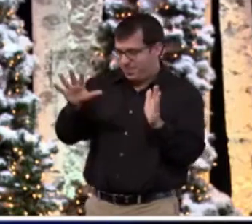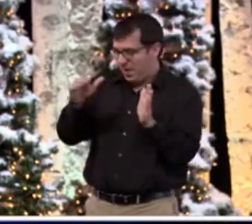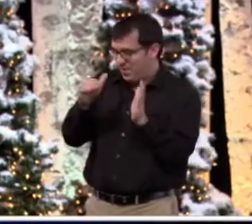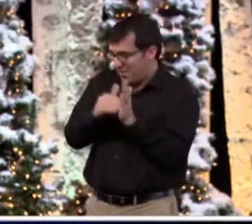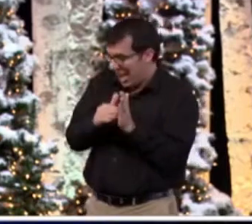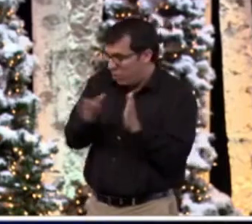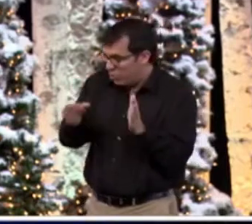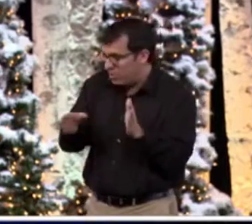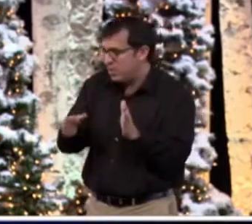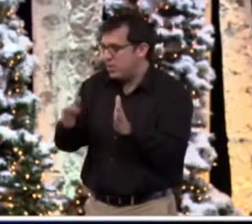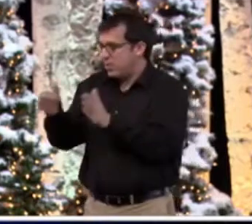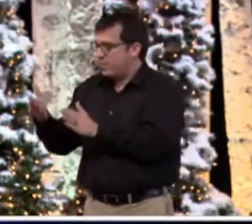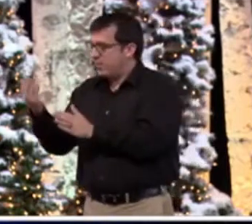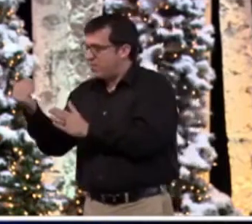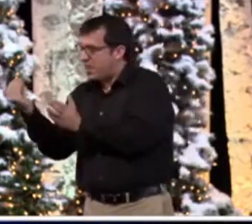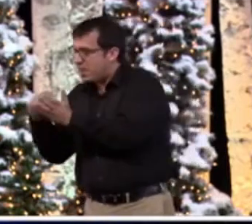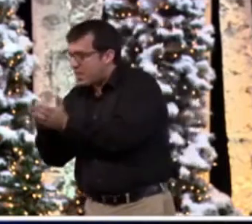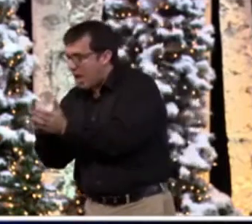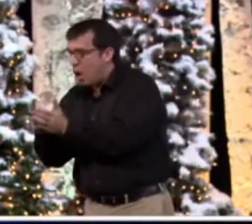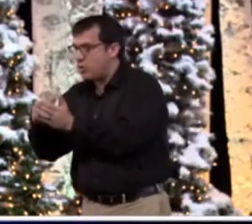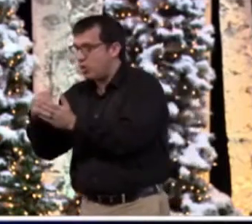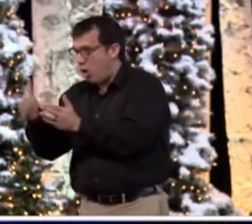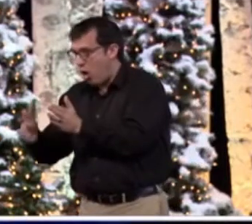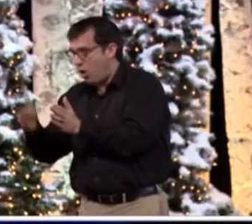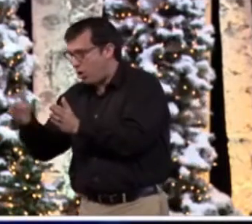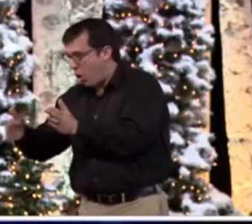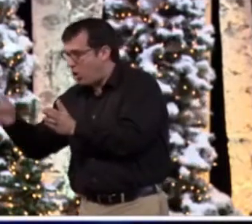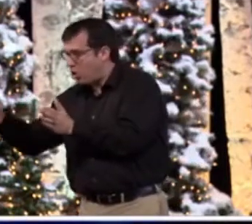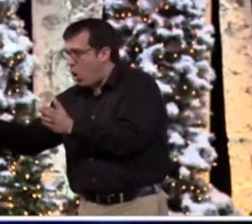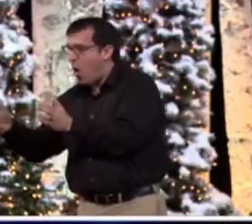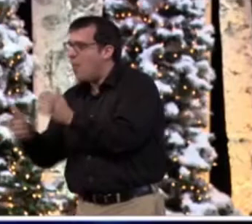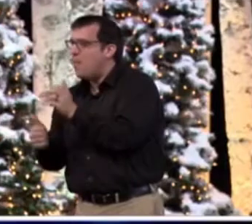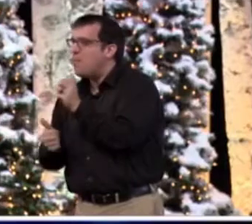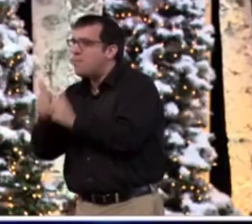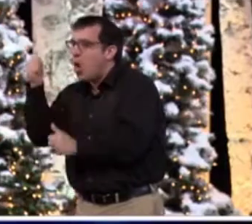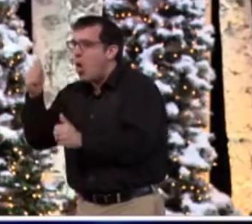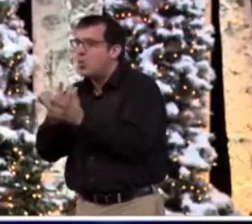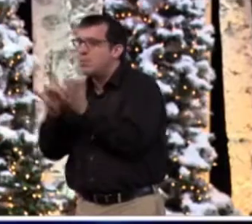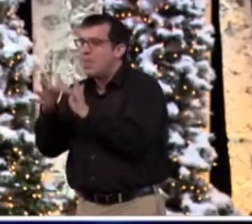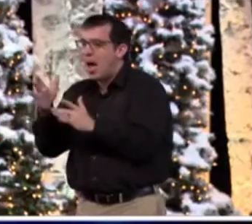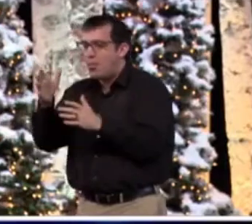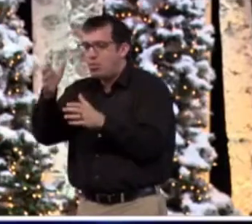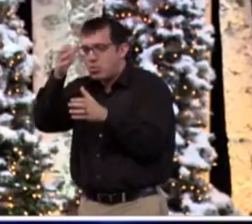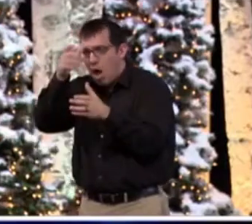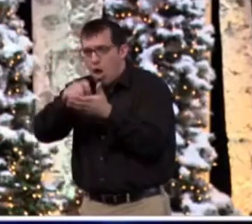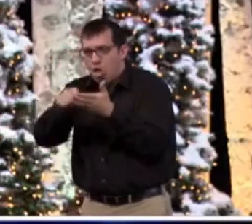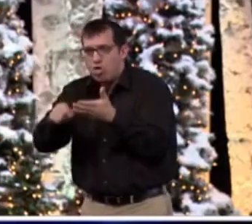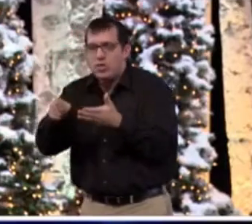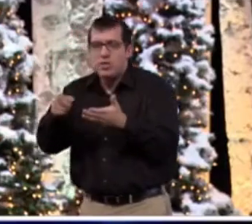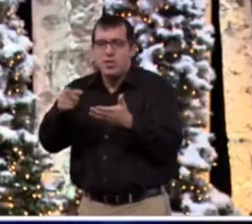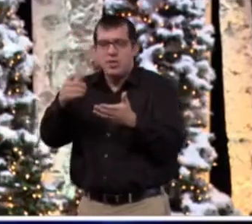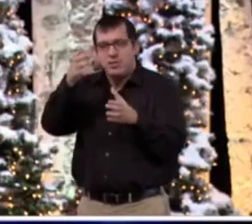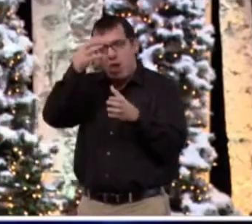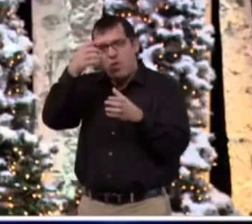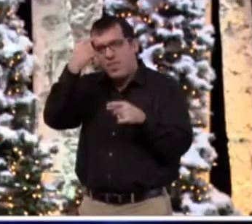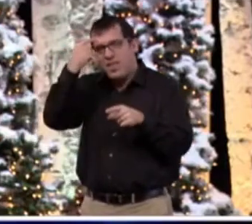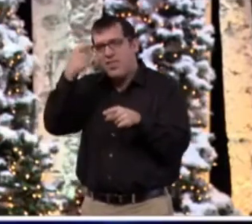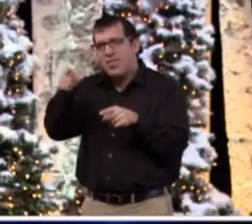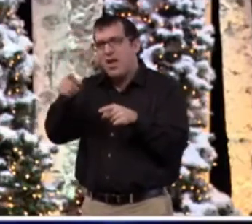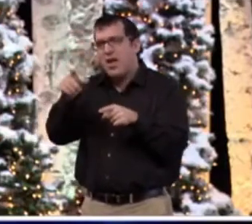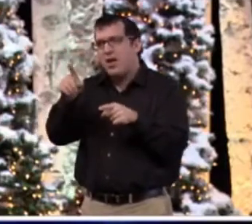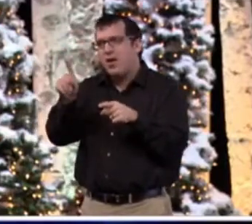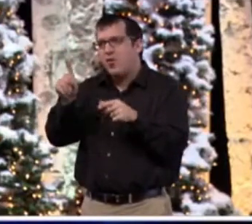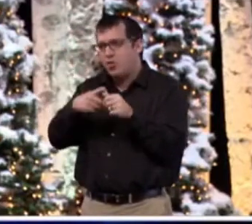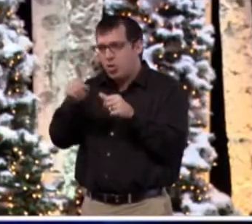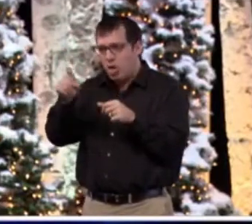बताउँथे। अधिकांश बाइबल विद्वानहरूले अनुमान लगाए अनुसार यो पहिलो 20 वर्षमा यरुसलेमको मण्डलीमा